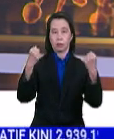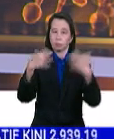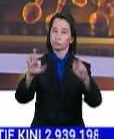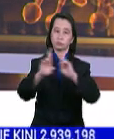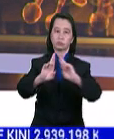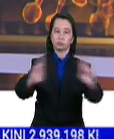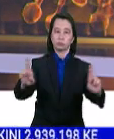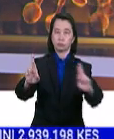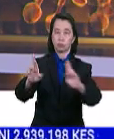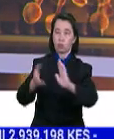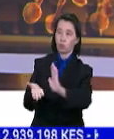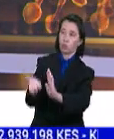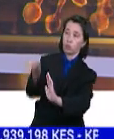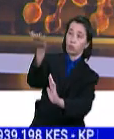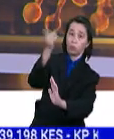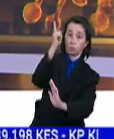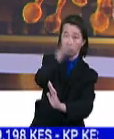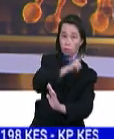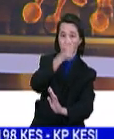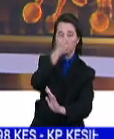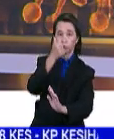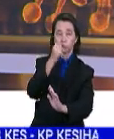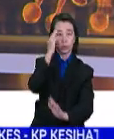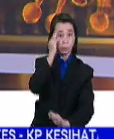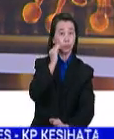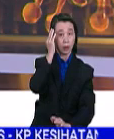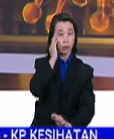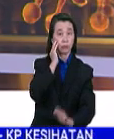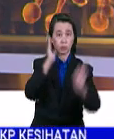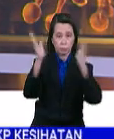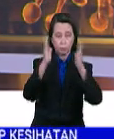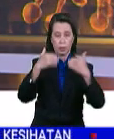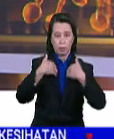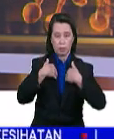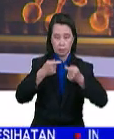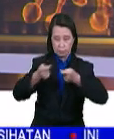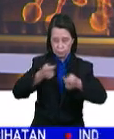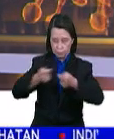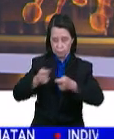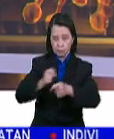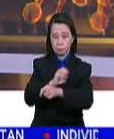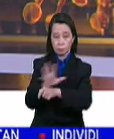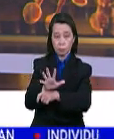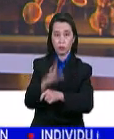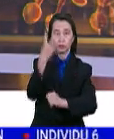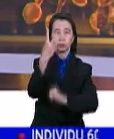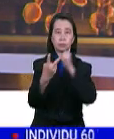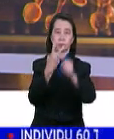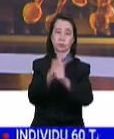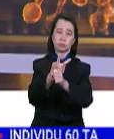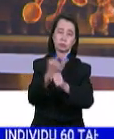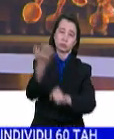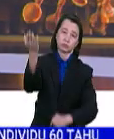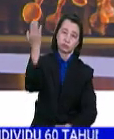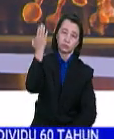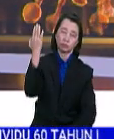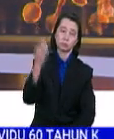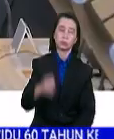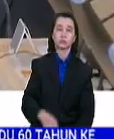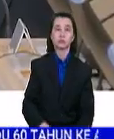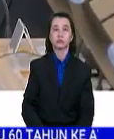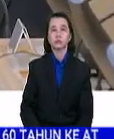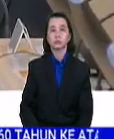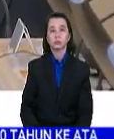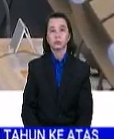bersedia menghadapi lonjakan kes berikutan pengalaman negara menguruskan virus berkenaan sejak 2 tahun lalu.